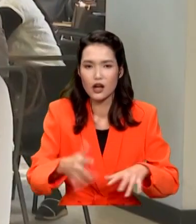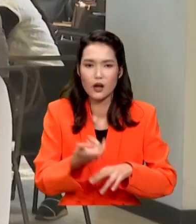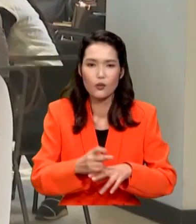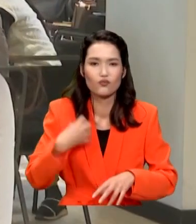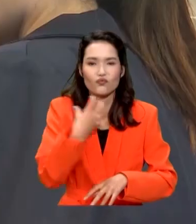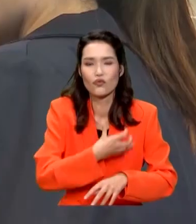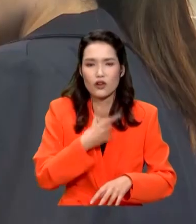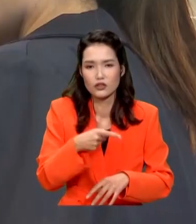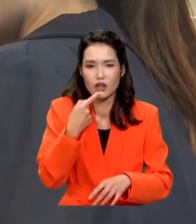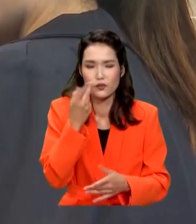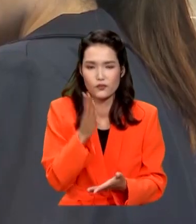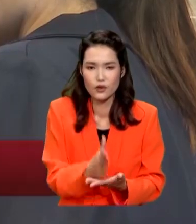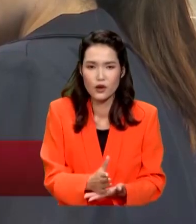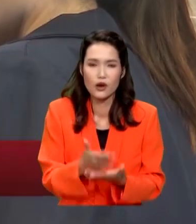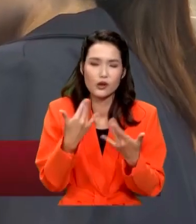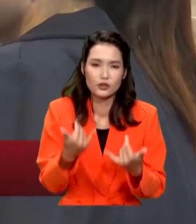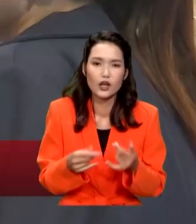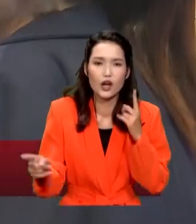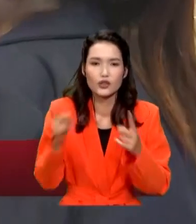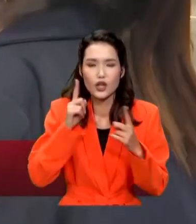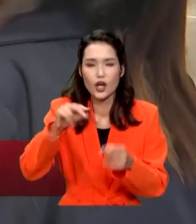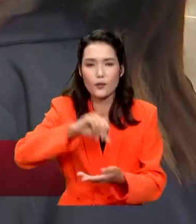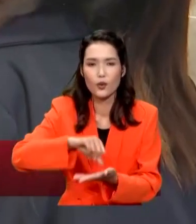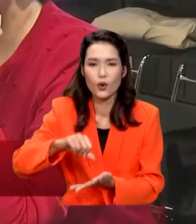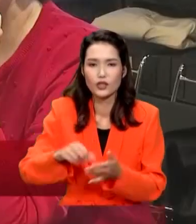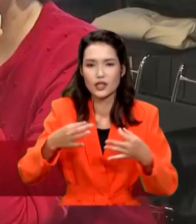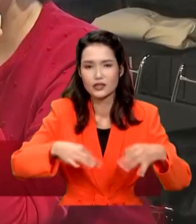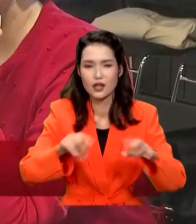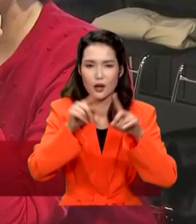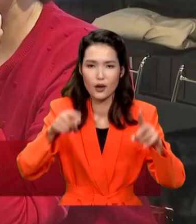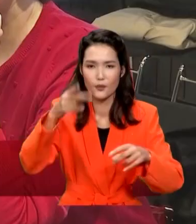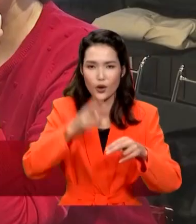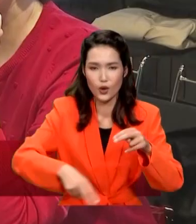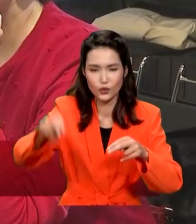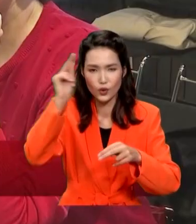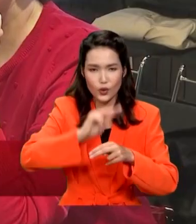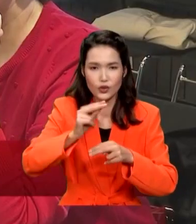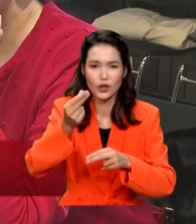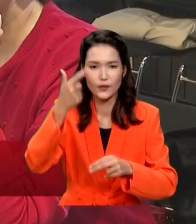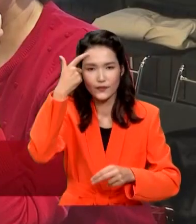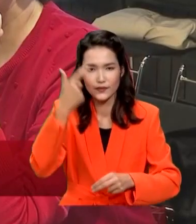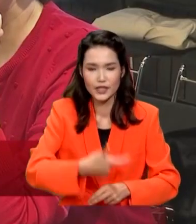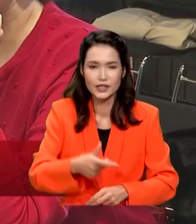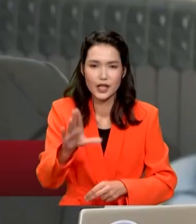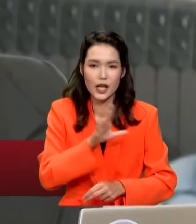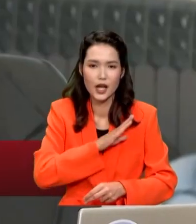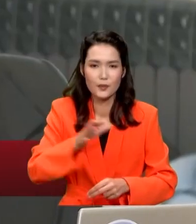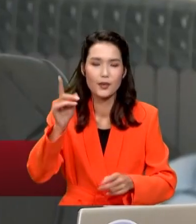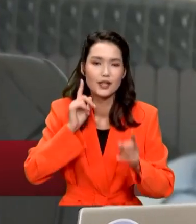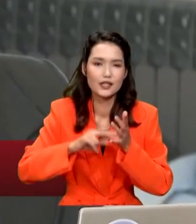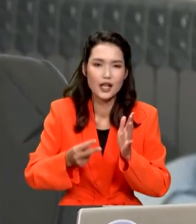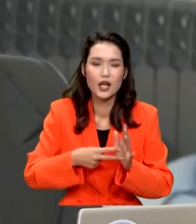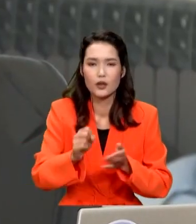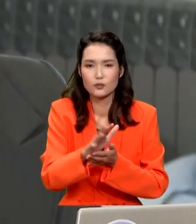ақпараттар айтылып жатыр. По итогам семинара участники получили сертификаты об окончании курса финансовой грамотности. Подобные семинары